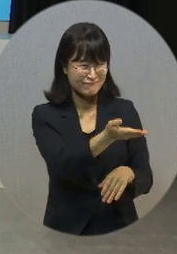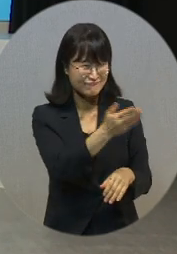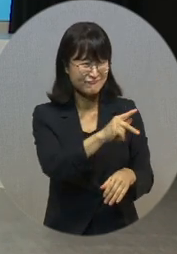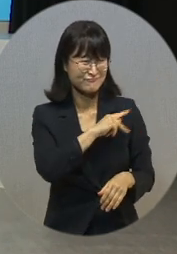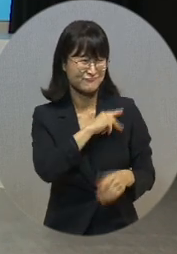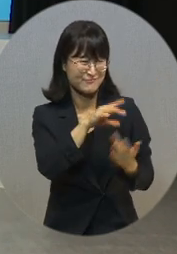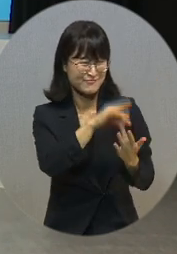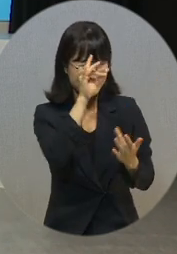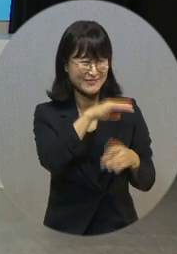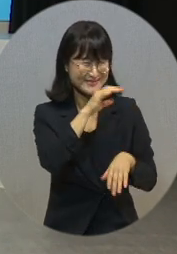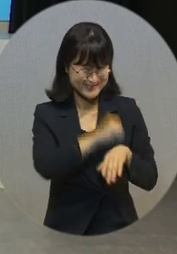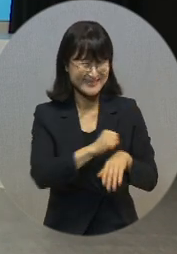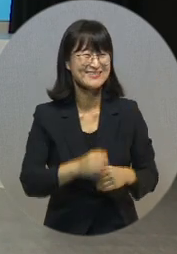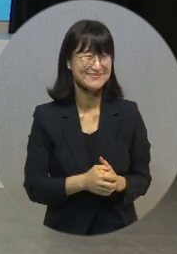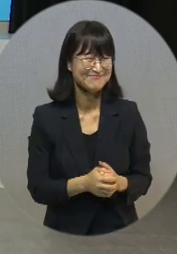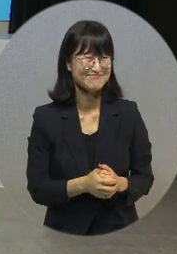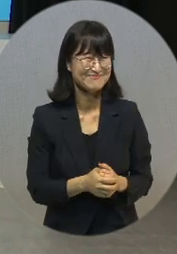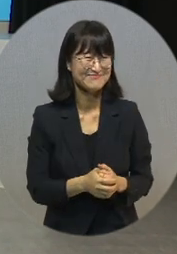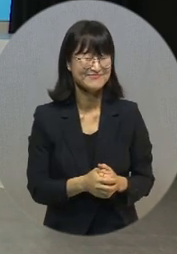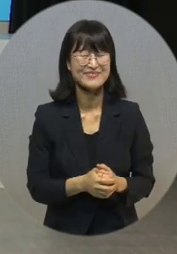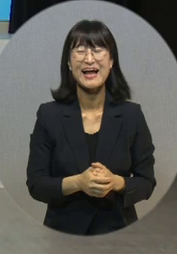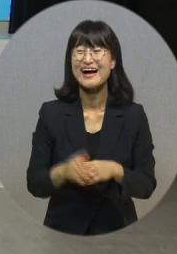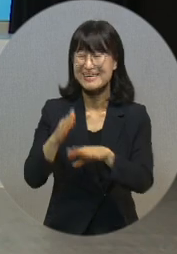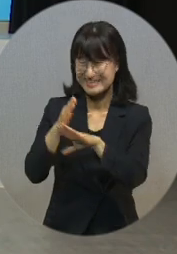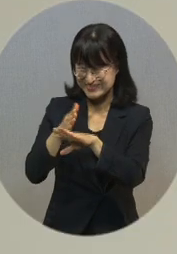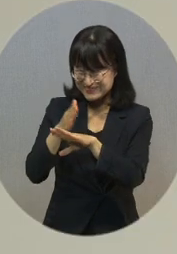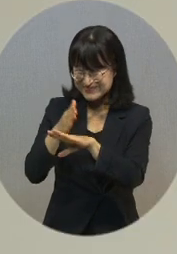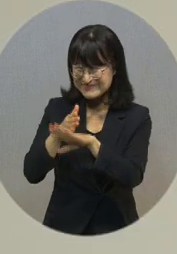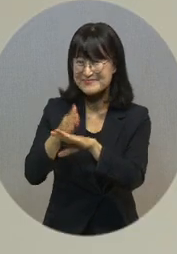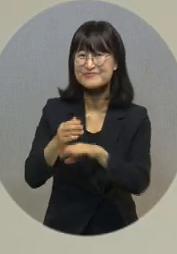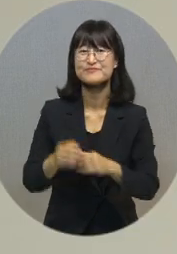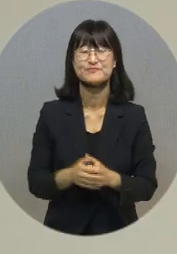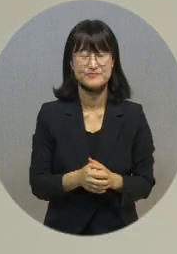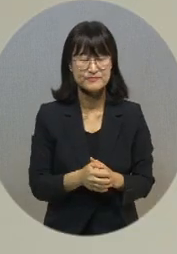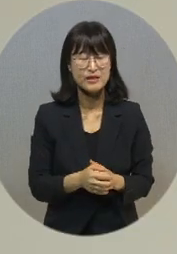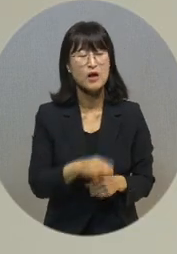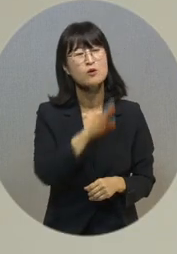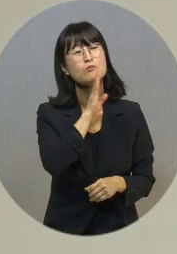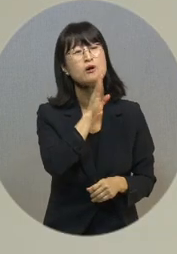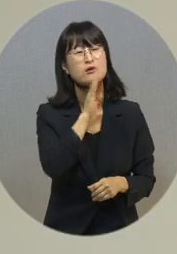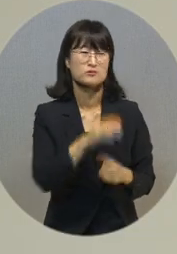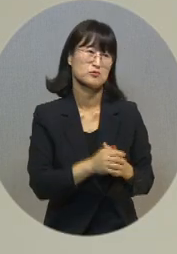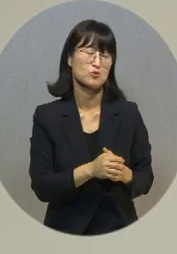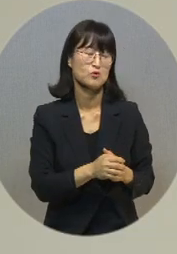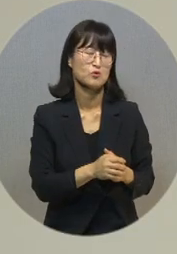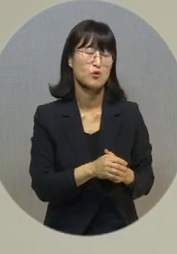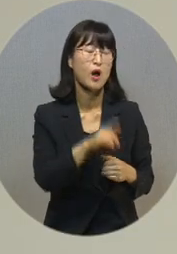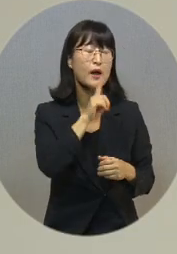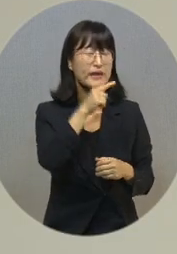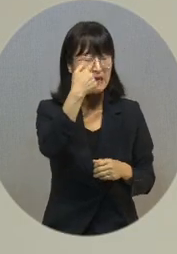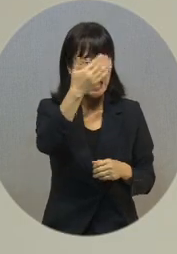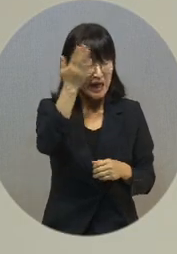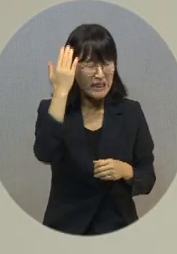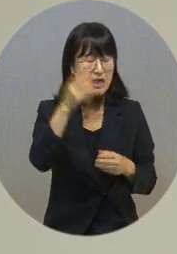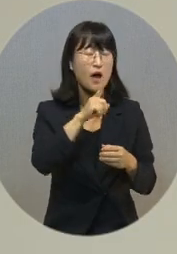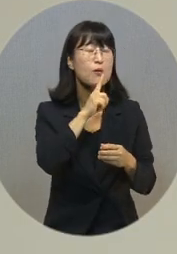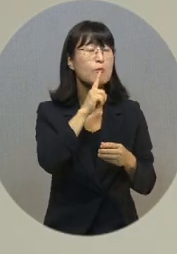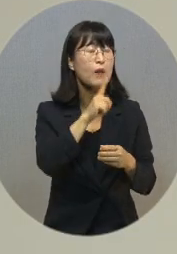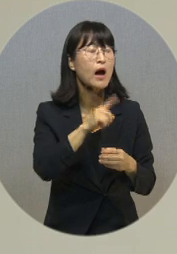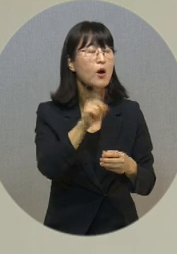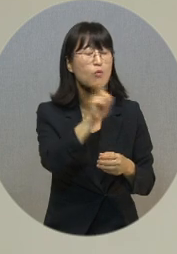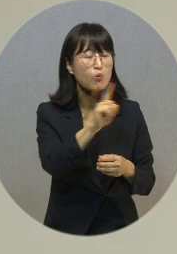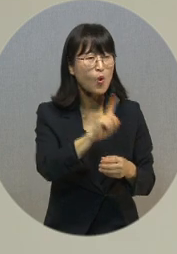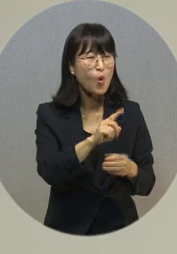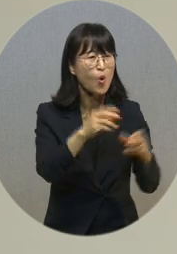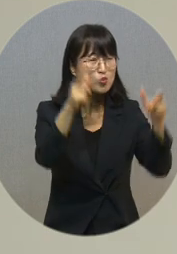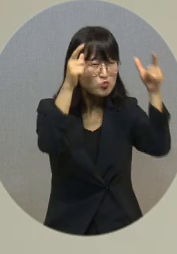들어요. 네. 아, 사실 그렇잖아요. 우리가 서 있고 예약 간 거친다는 것처럼 예방이 사실 가장